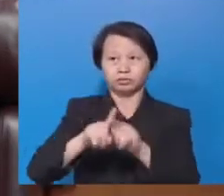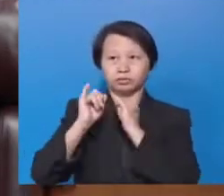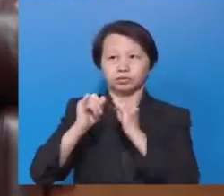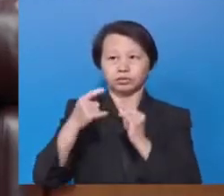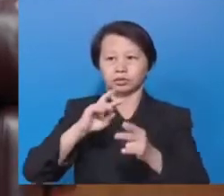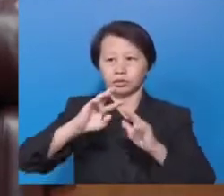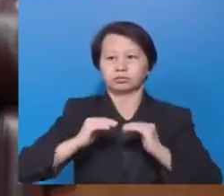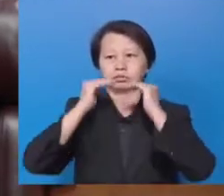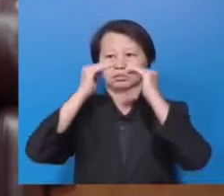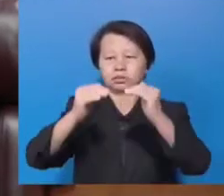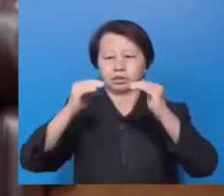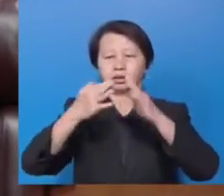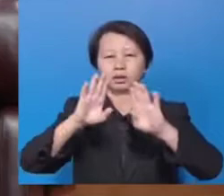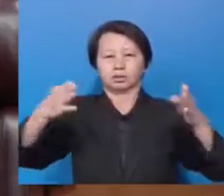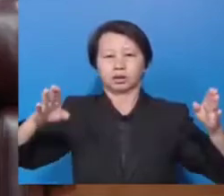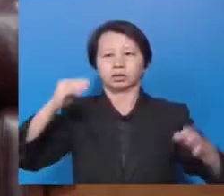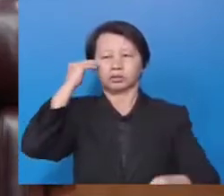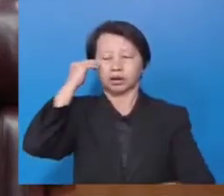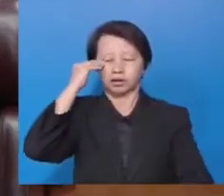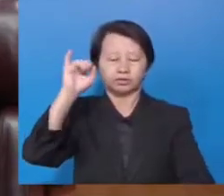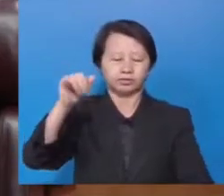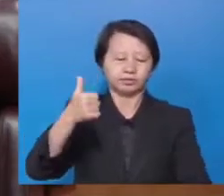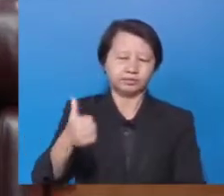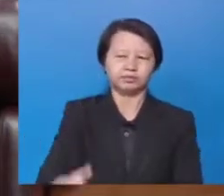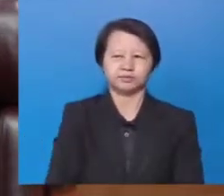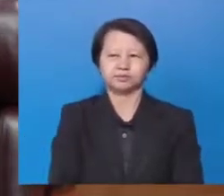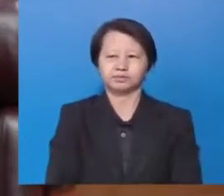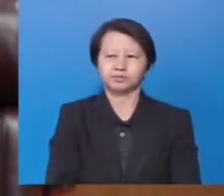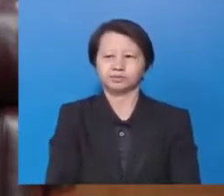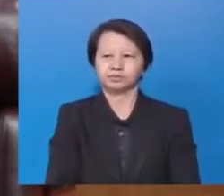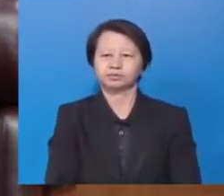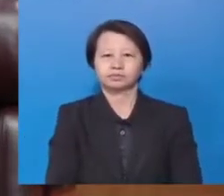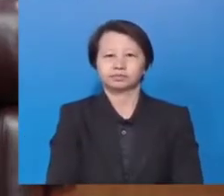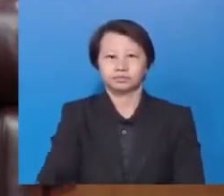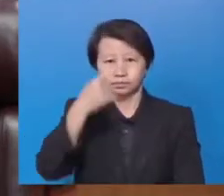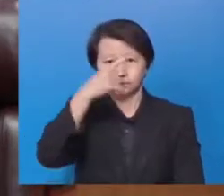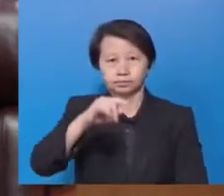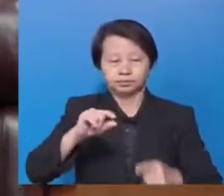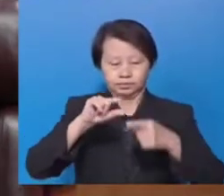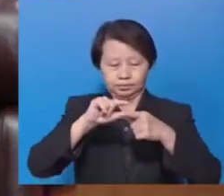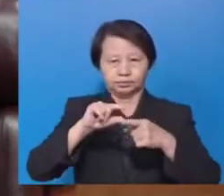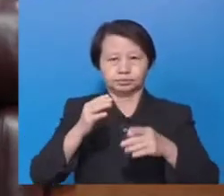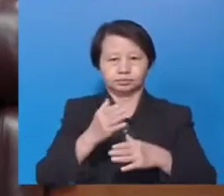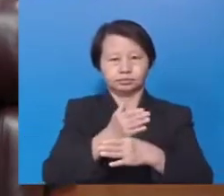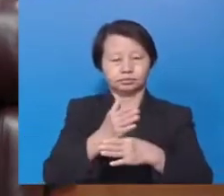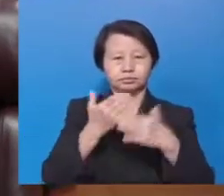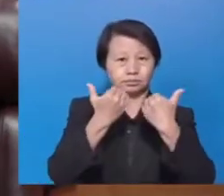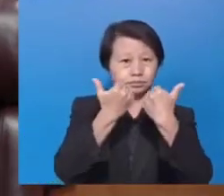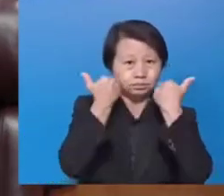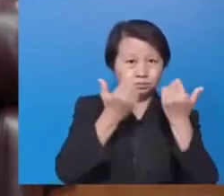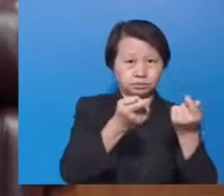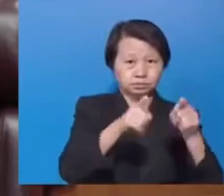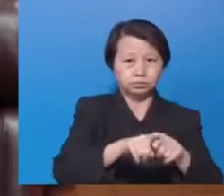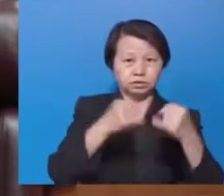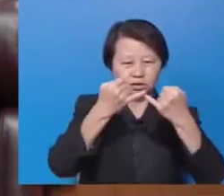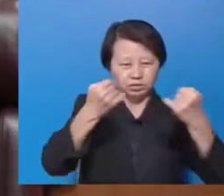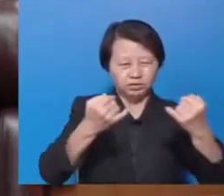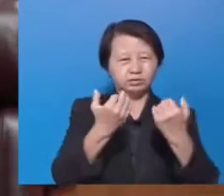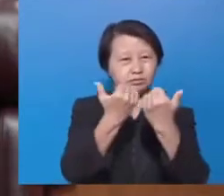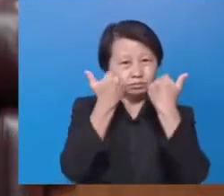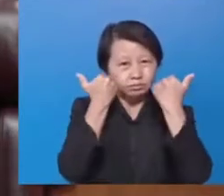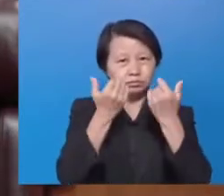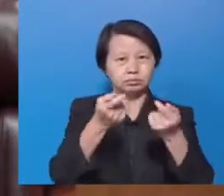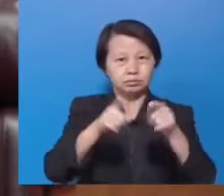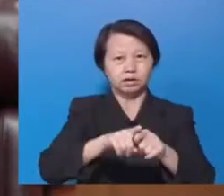setuju peternak meningkatkan martabak masa kita Oke oke untuk kita enak pecahkan tadi pengangguran yg blaku di ini